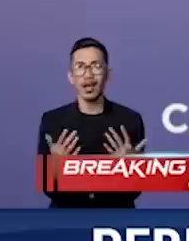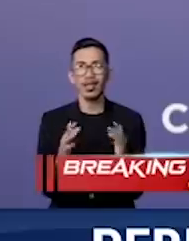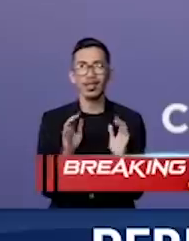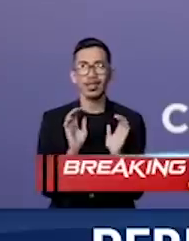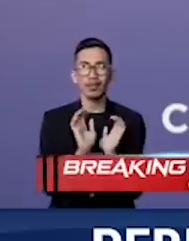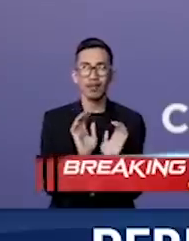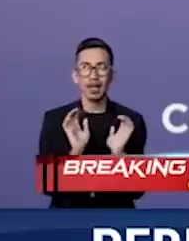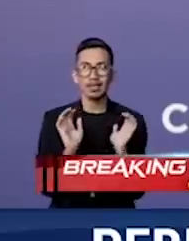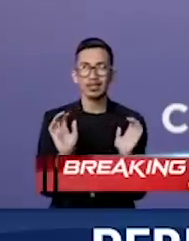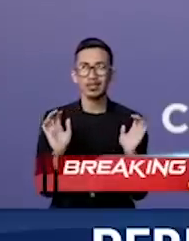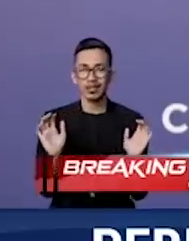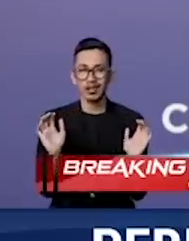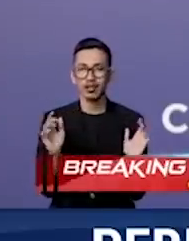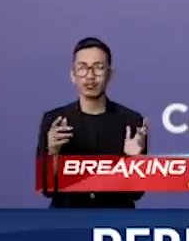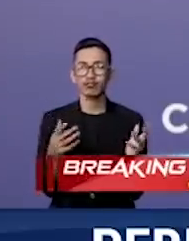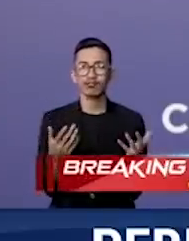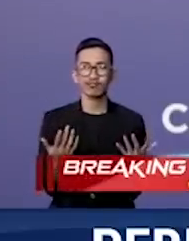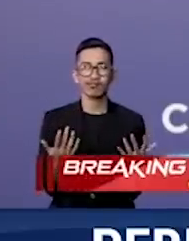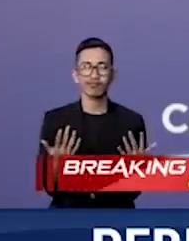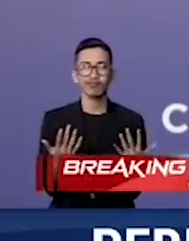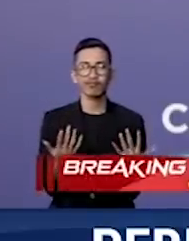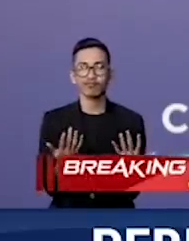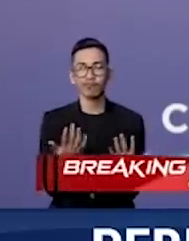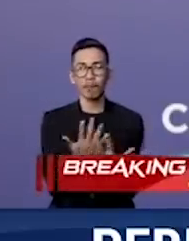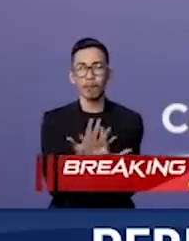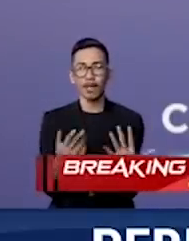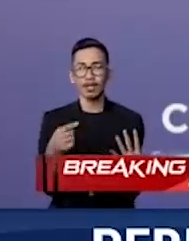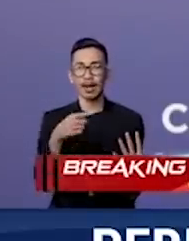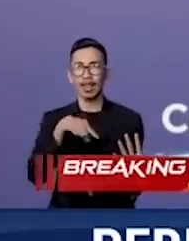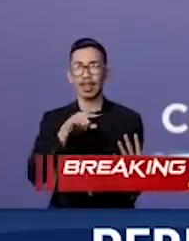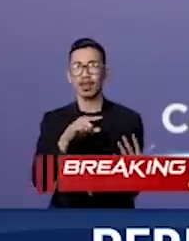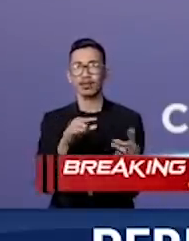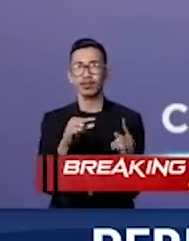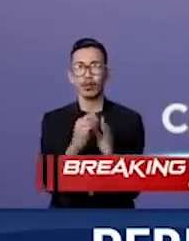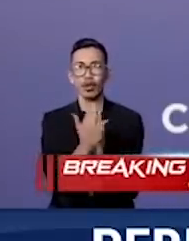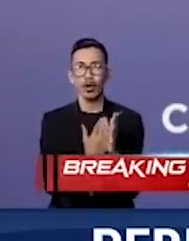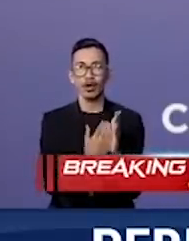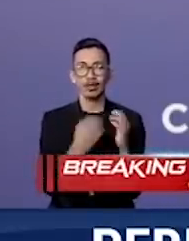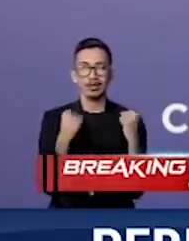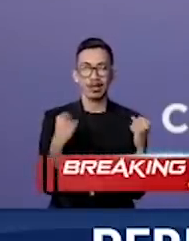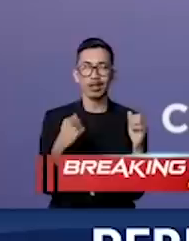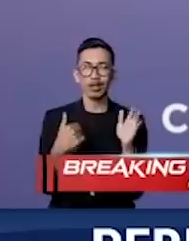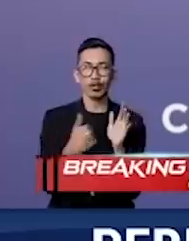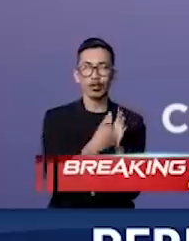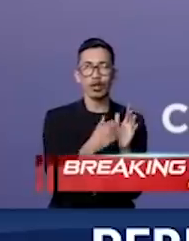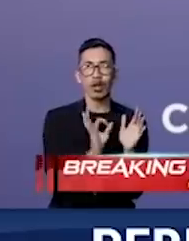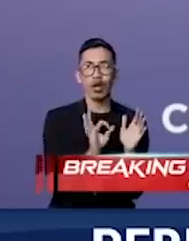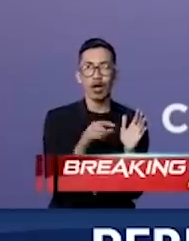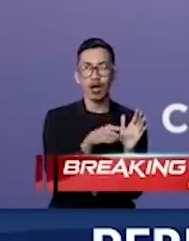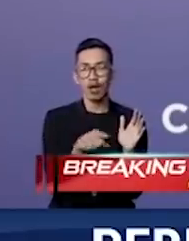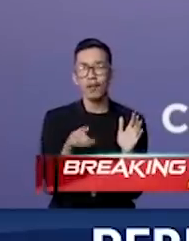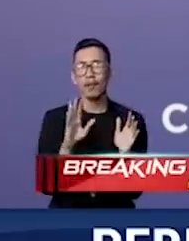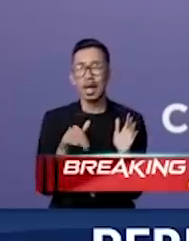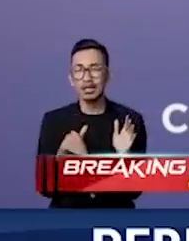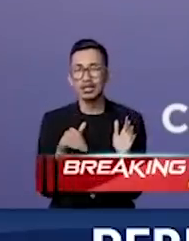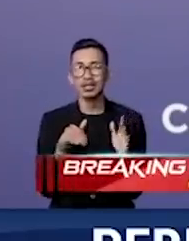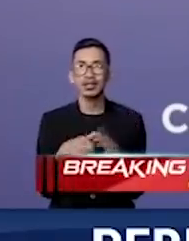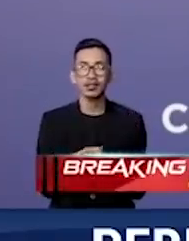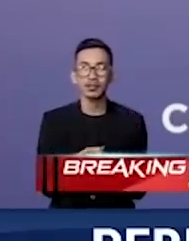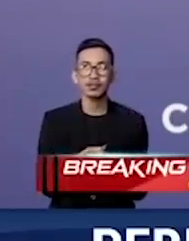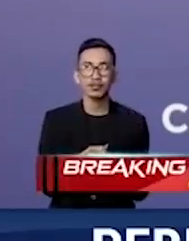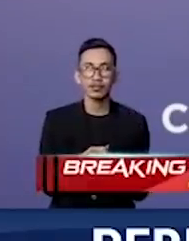disekitar kita yang belum menjalankan protokol kesehatan dengan baik kita masih